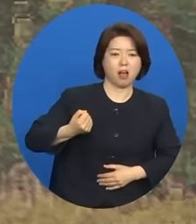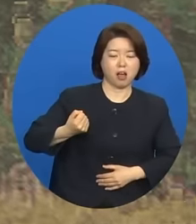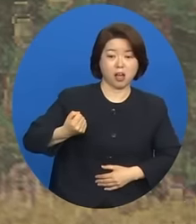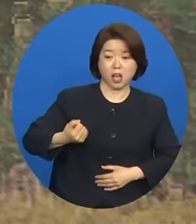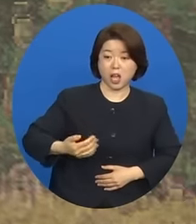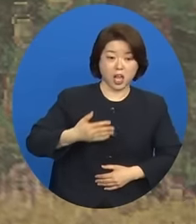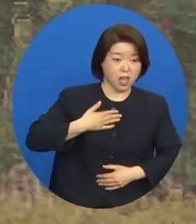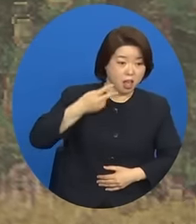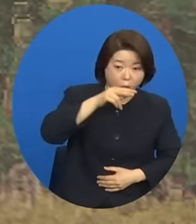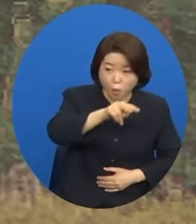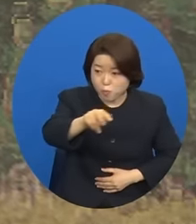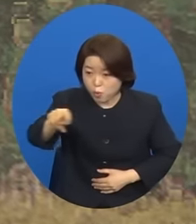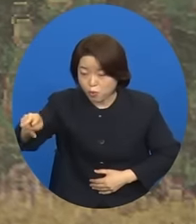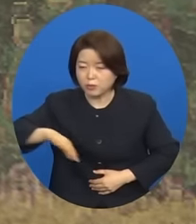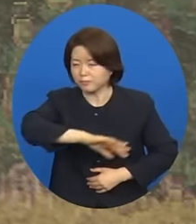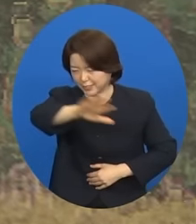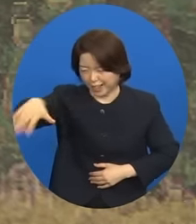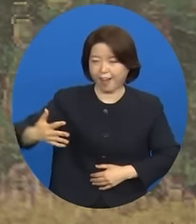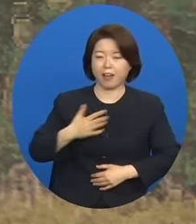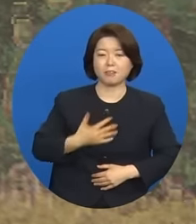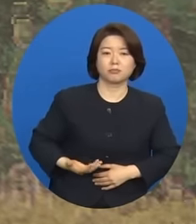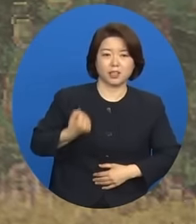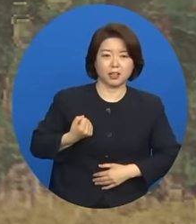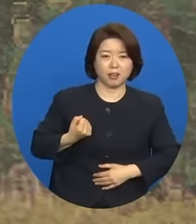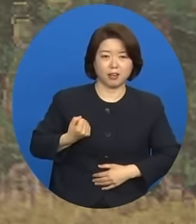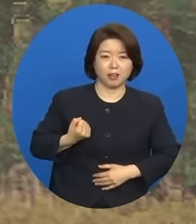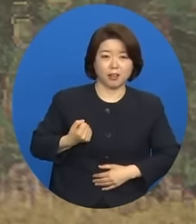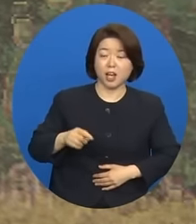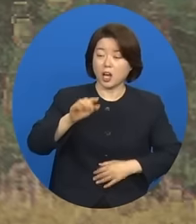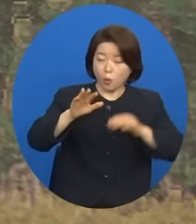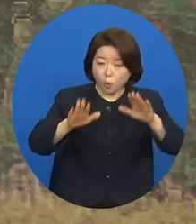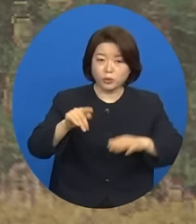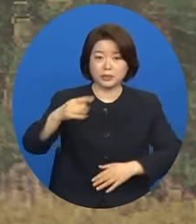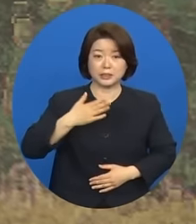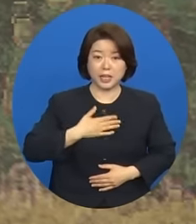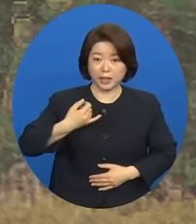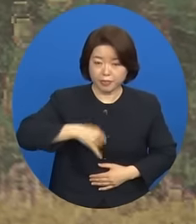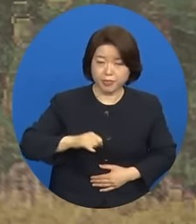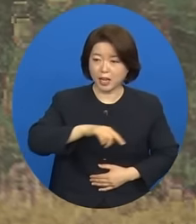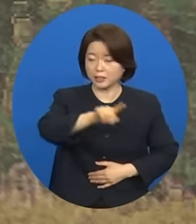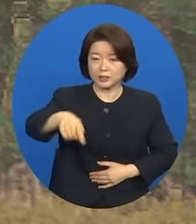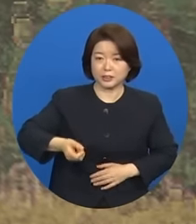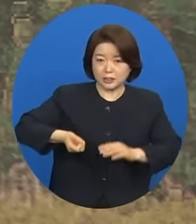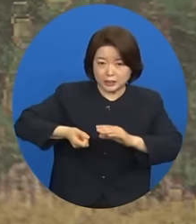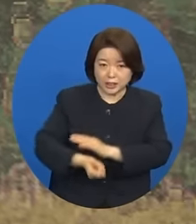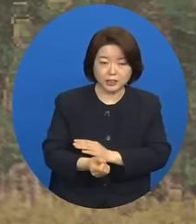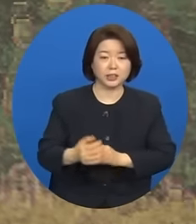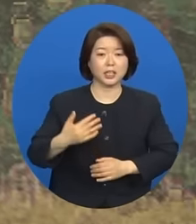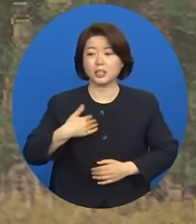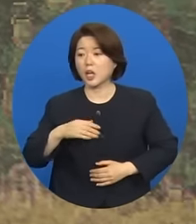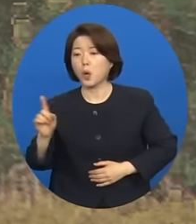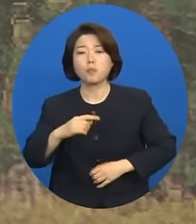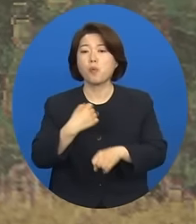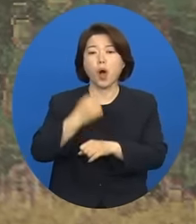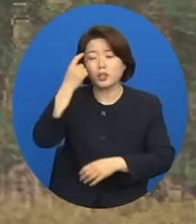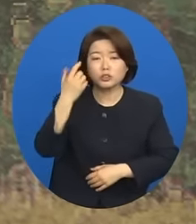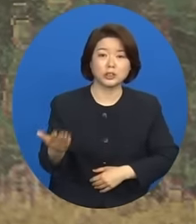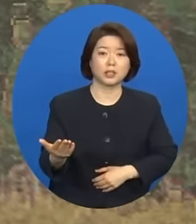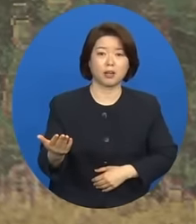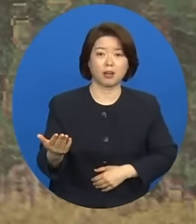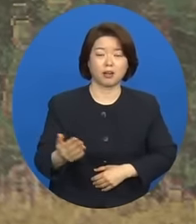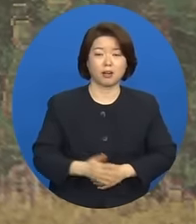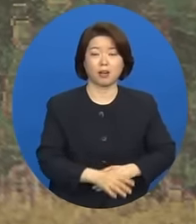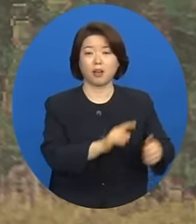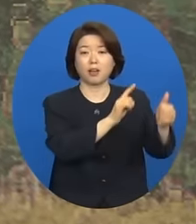내 것이라. 내가 오늘 내 딸들과 그들이 낳은 자식들에게 무엇을 하겠느냐. 지금 이 라반의 언어에는